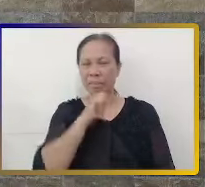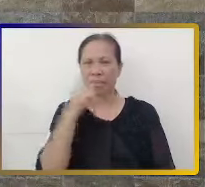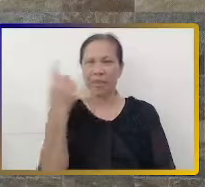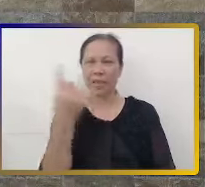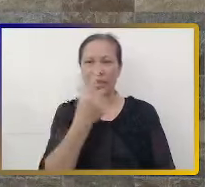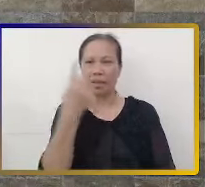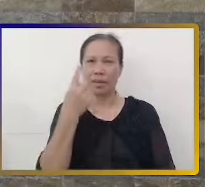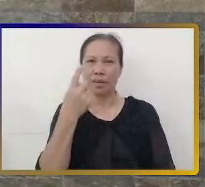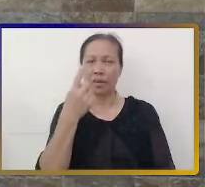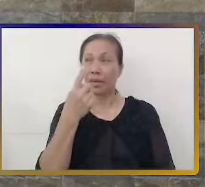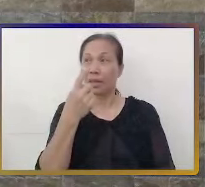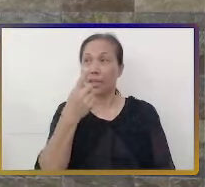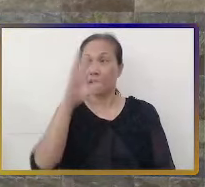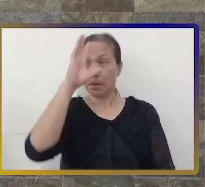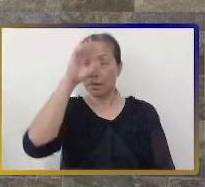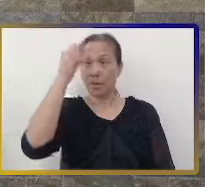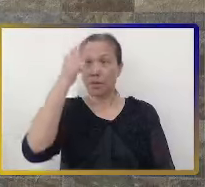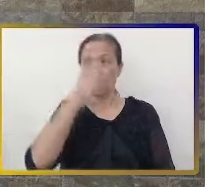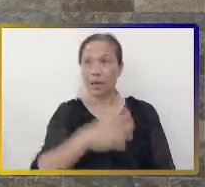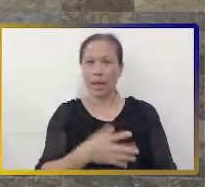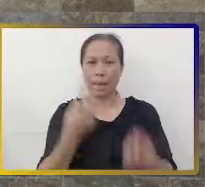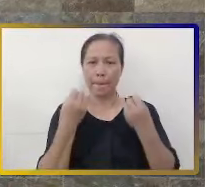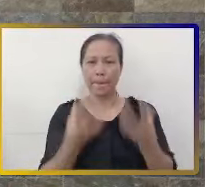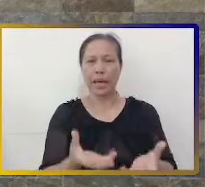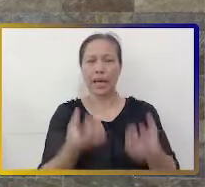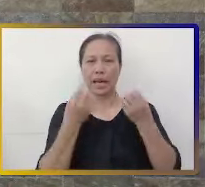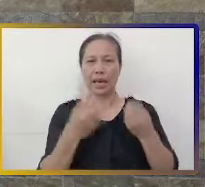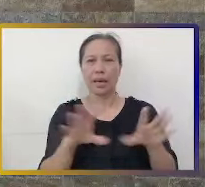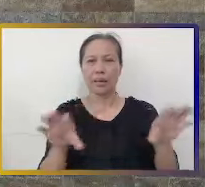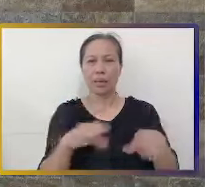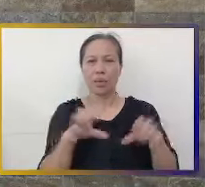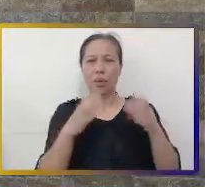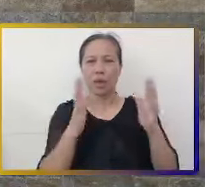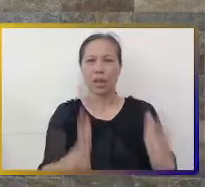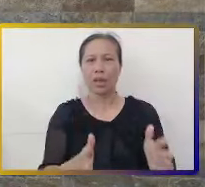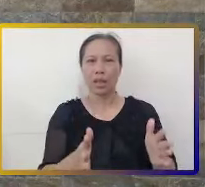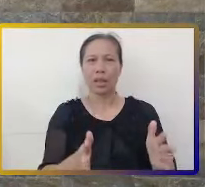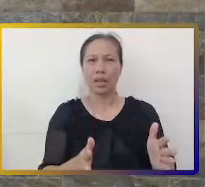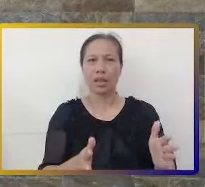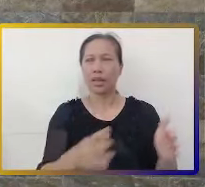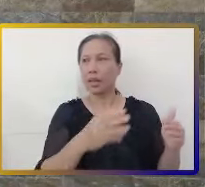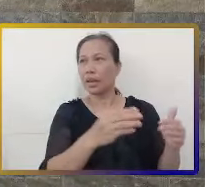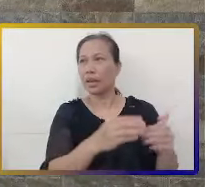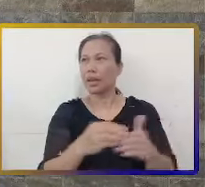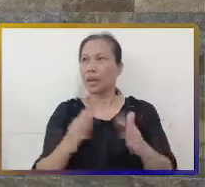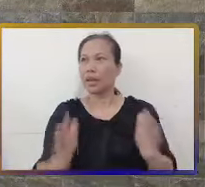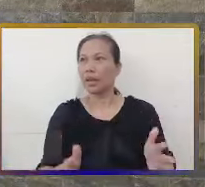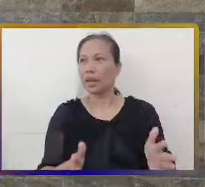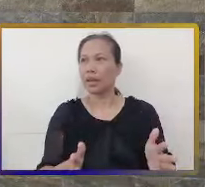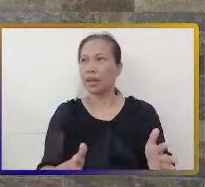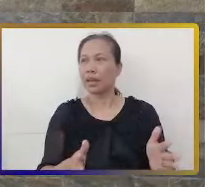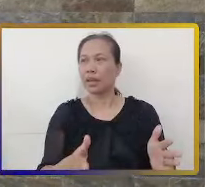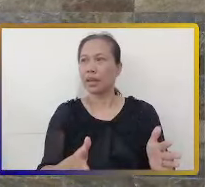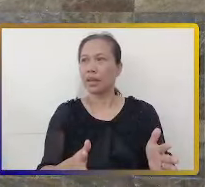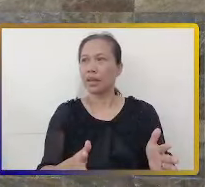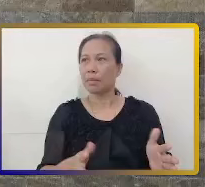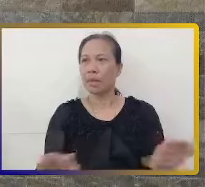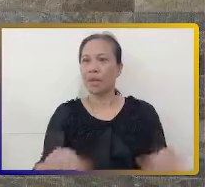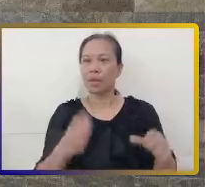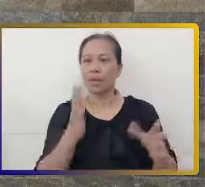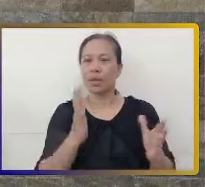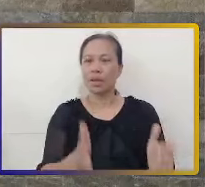man of God dito kapatid marami tayong mga manggagawa rito yung mga area leaders natin Pupunta yan diyan yung mga full time natin